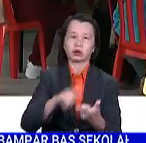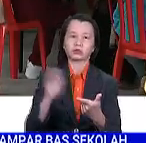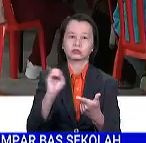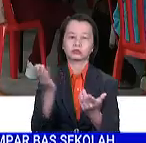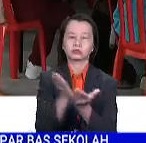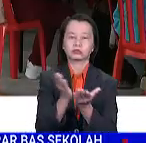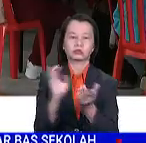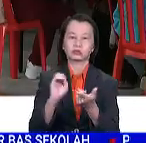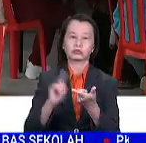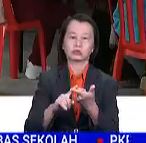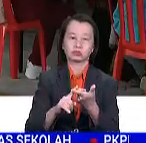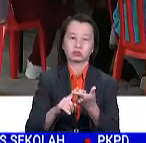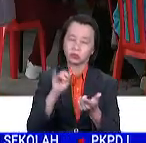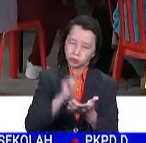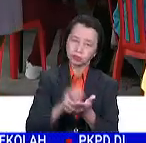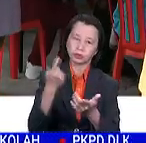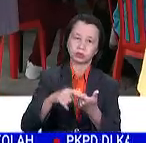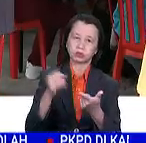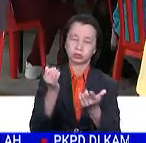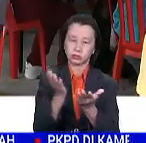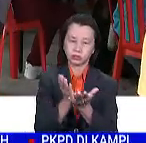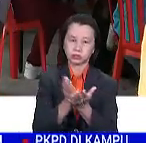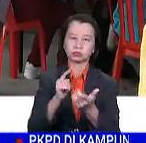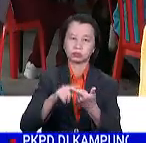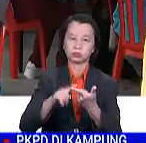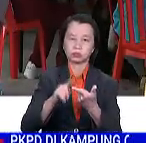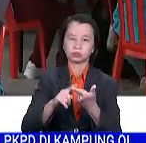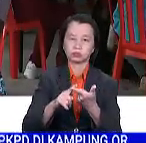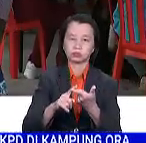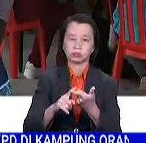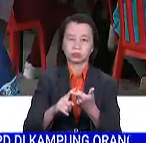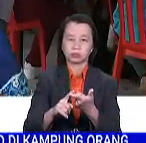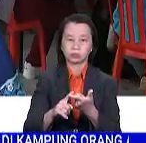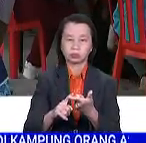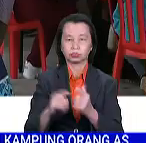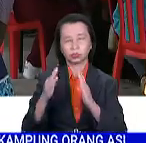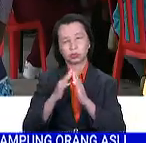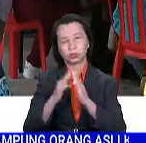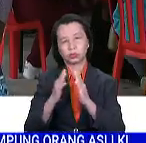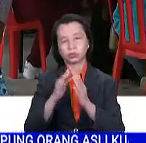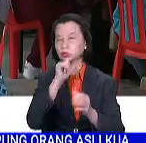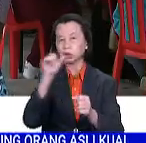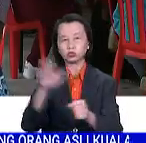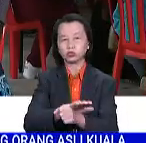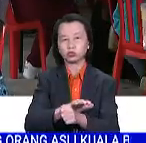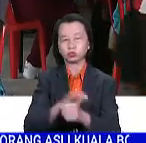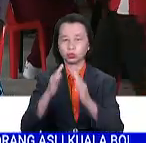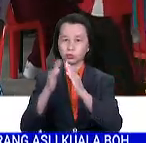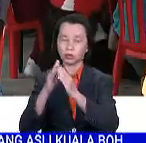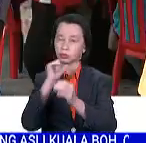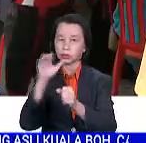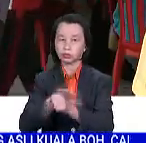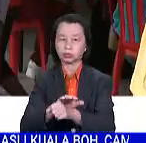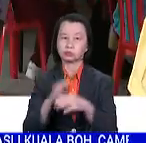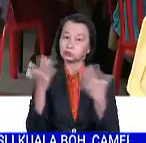juga lah, yang tu je lah, sekolah dengan yang tu lagi lah. Yang rumah ni tak cukup lagi, mungkin